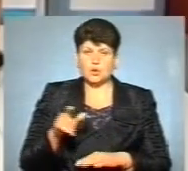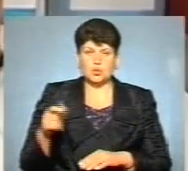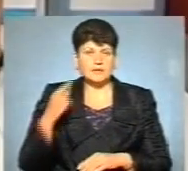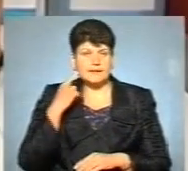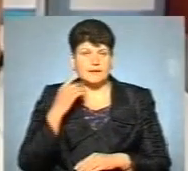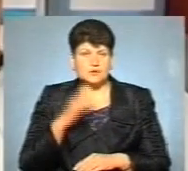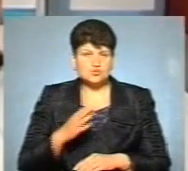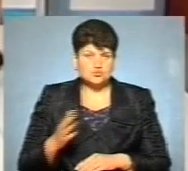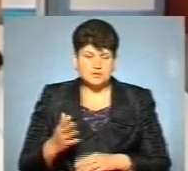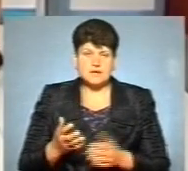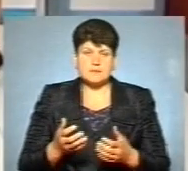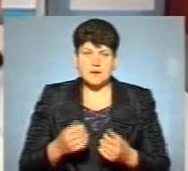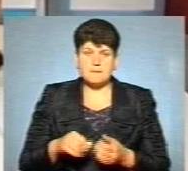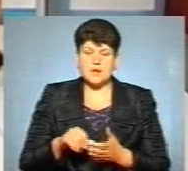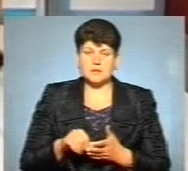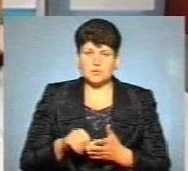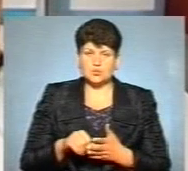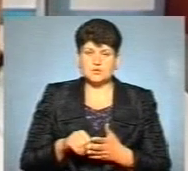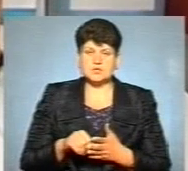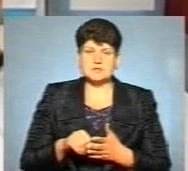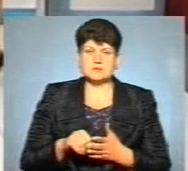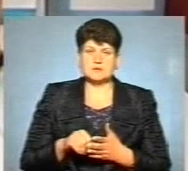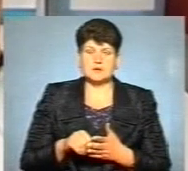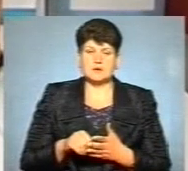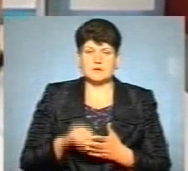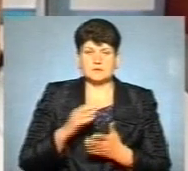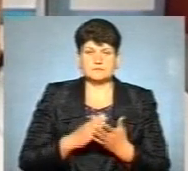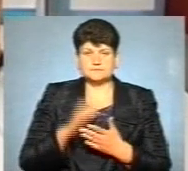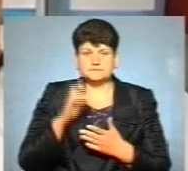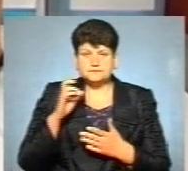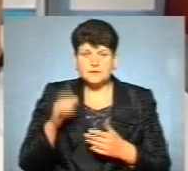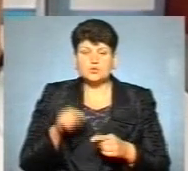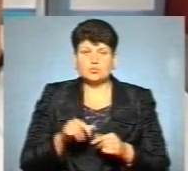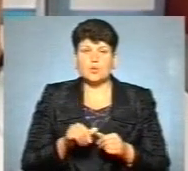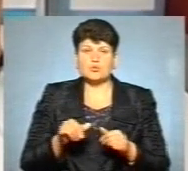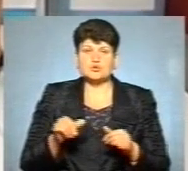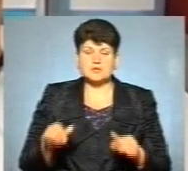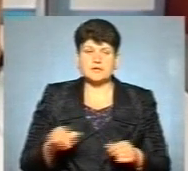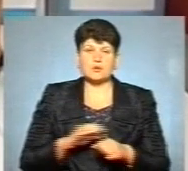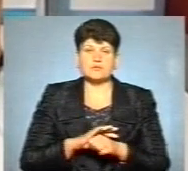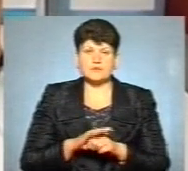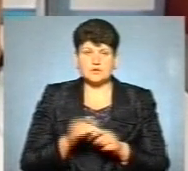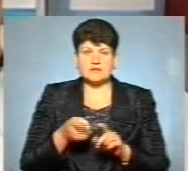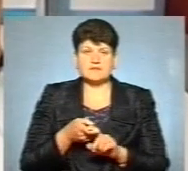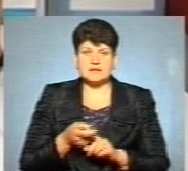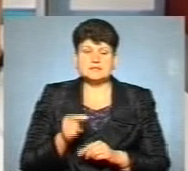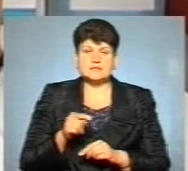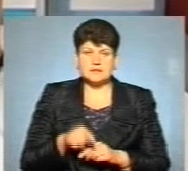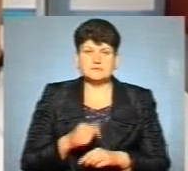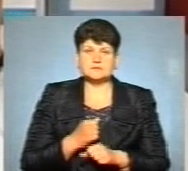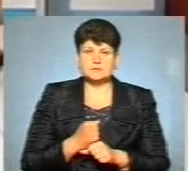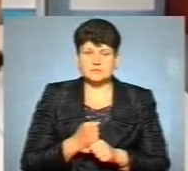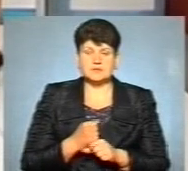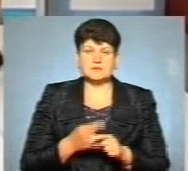і приймали участь в богослужіннях. Тому і поширення коронавірусної інфекції саме там і спричинило